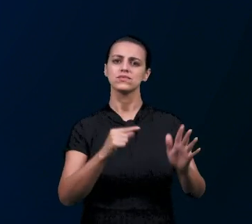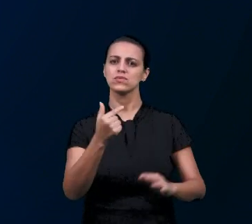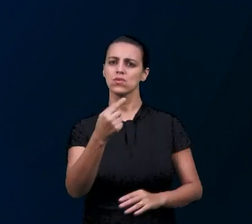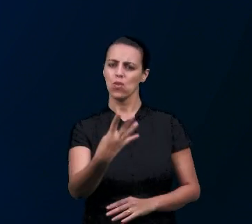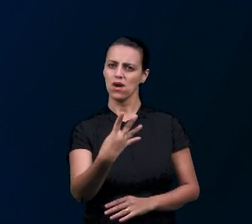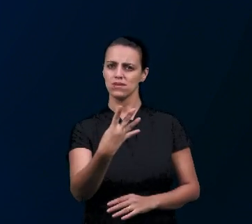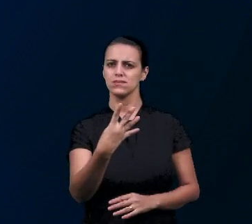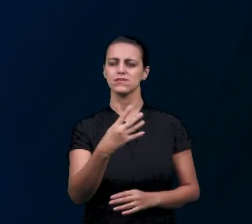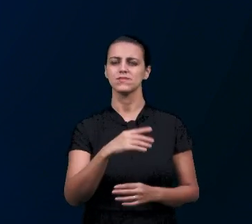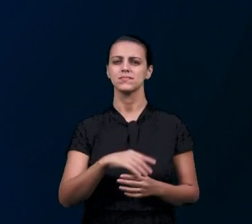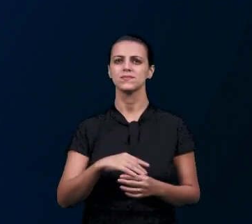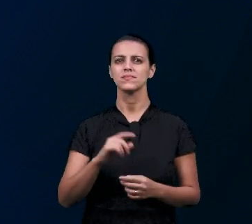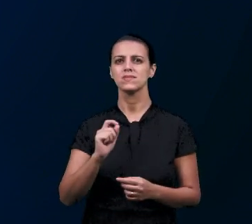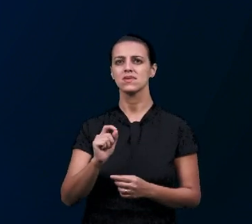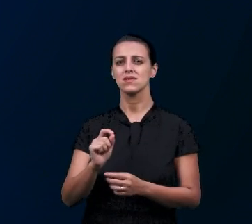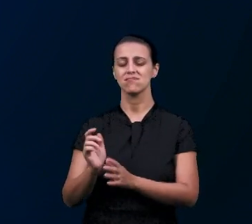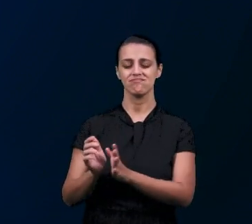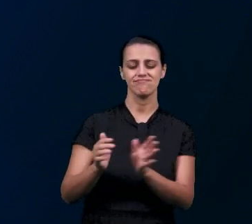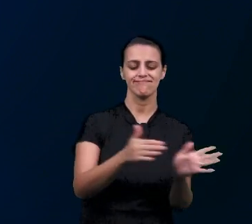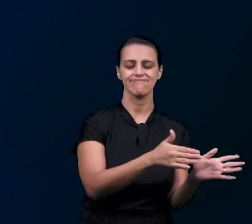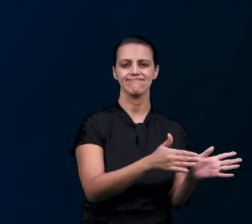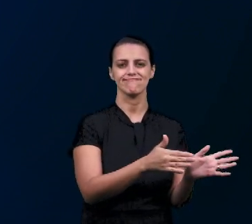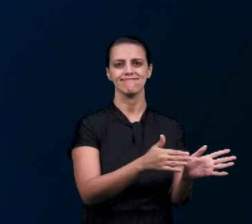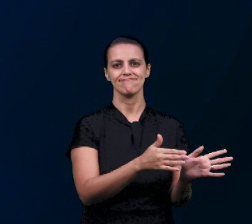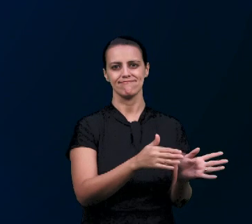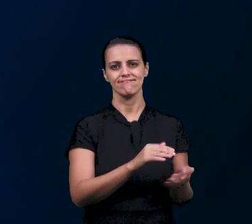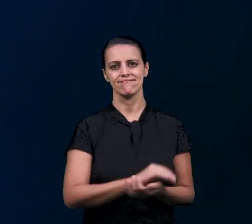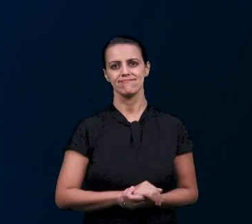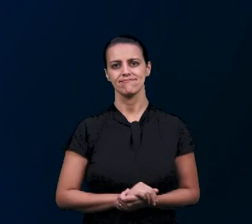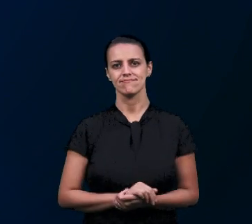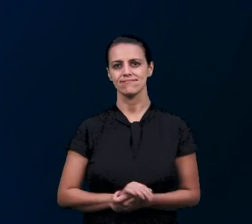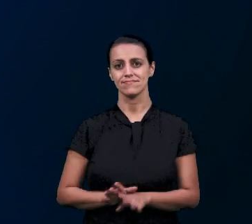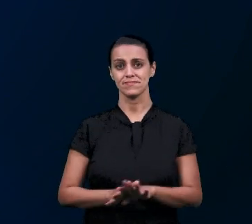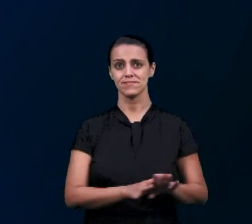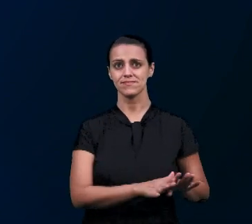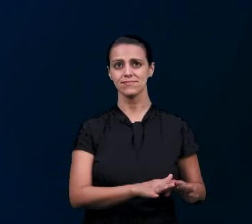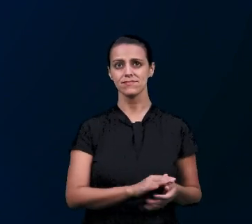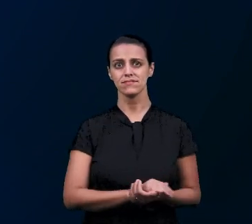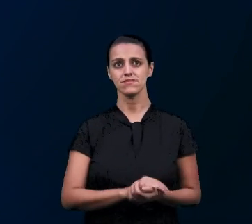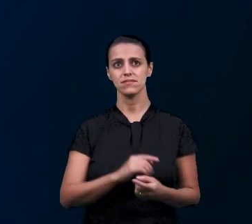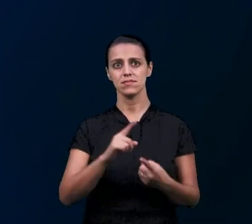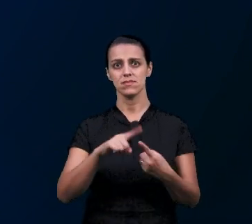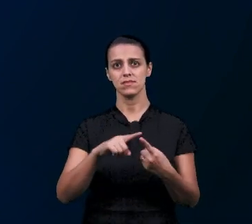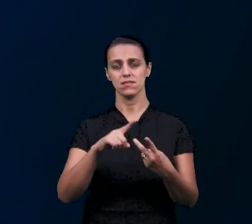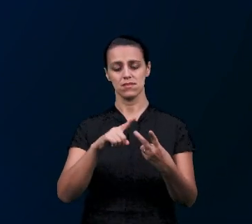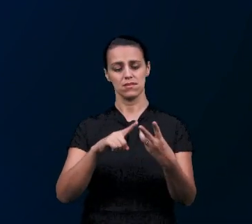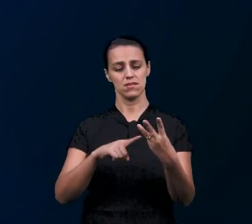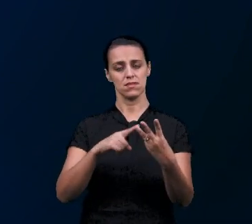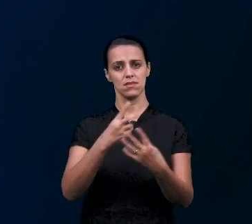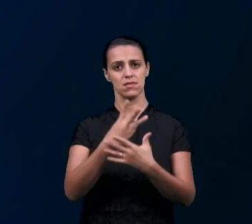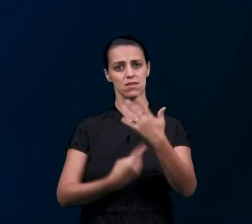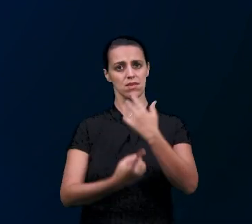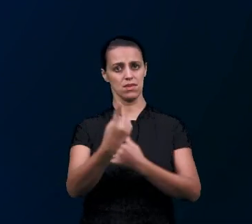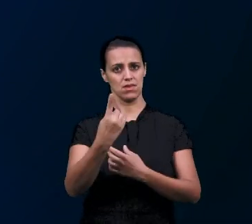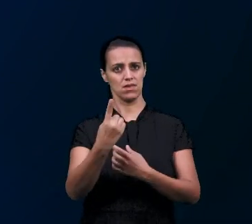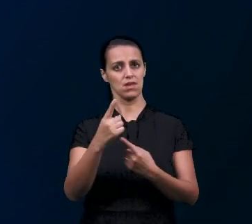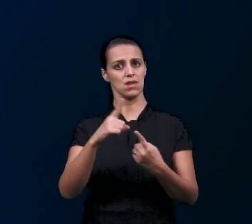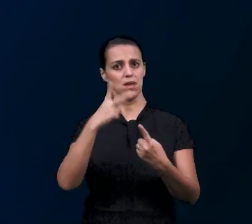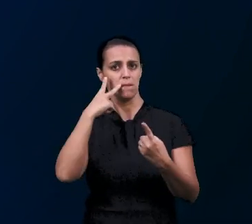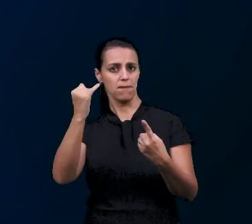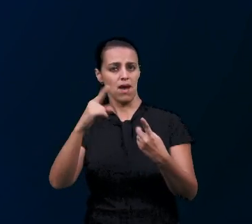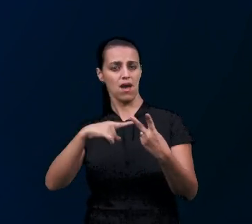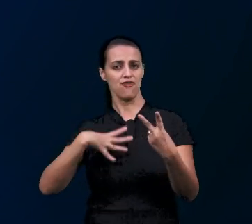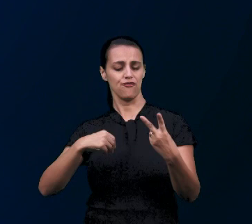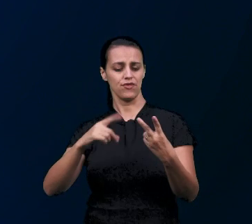ils dévieront les oreilles de la vérité. Le Père, le Fils et la Trinité, le Saint-Esprit, la doctrine biblique